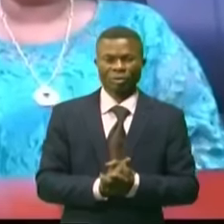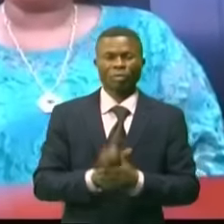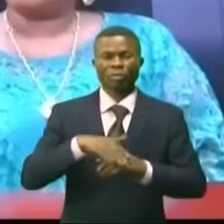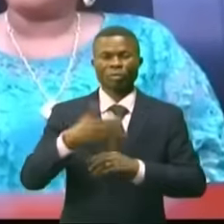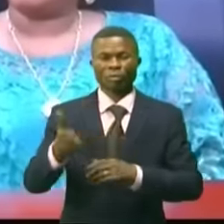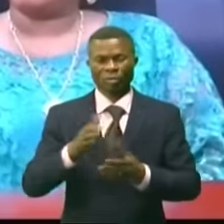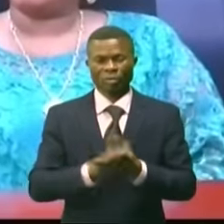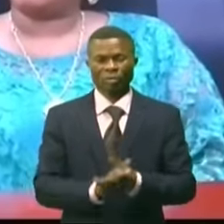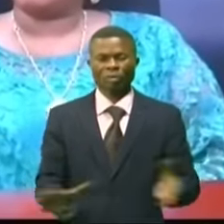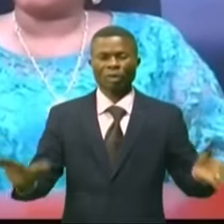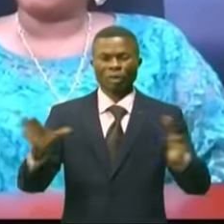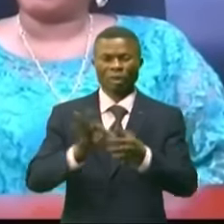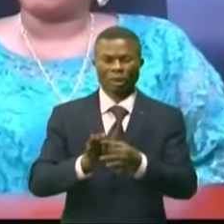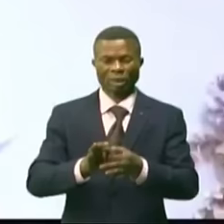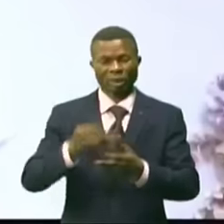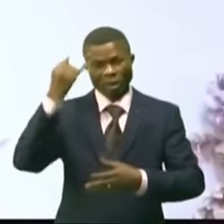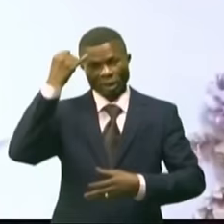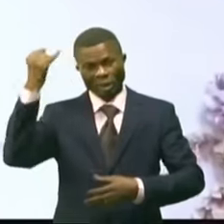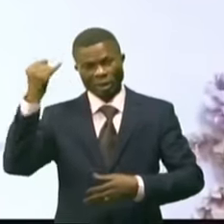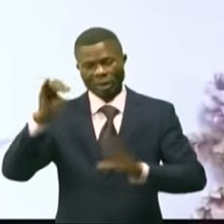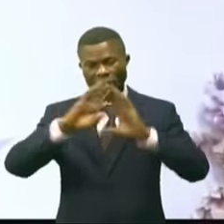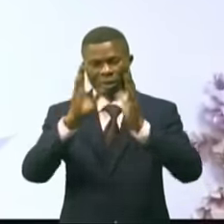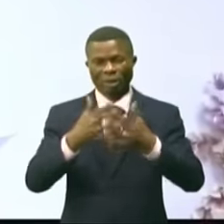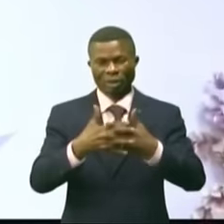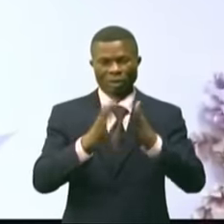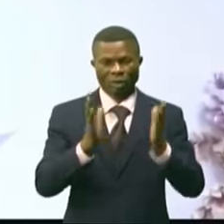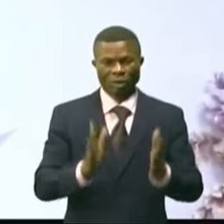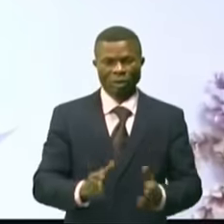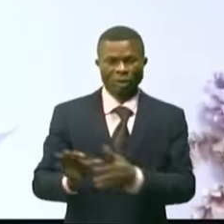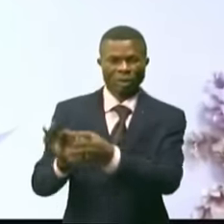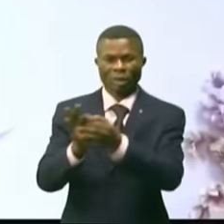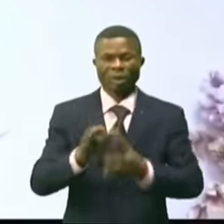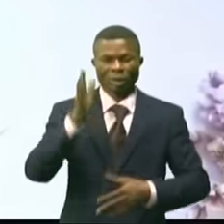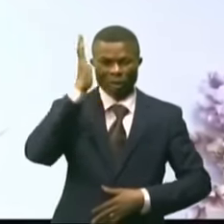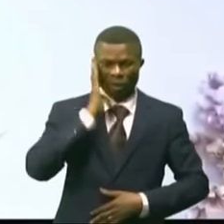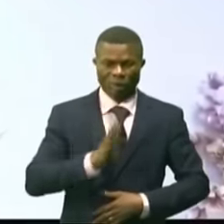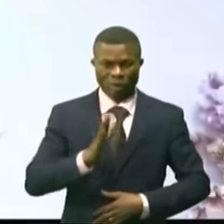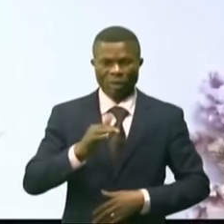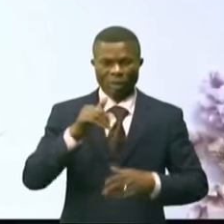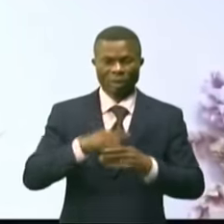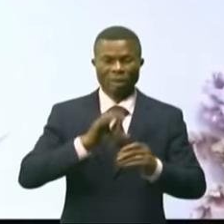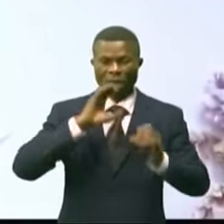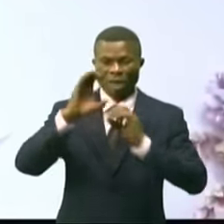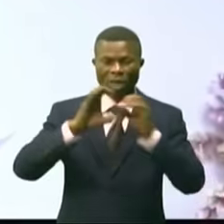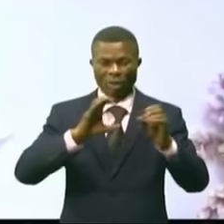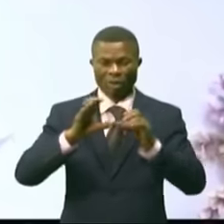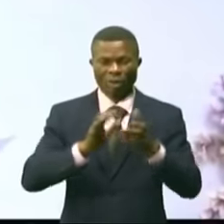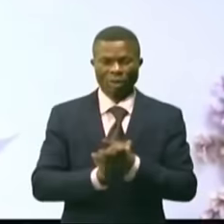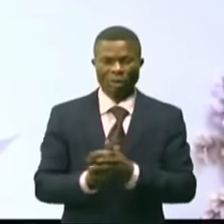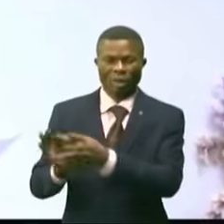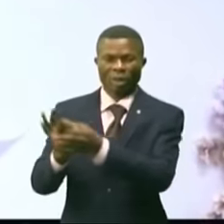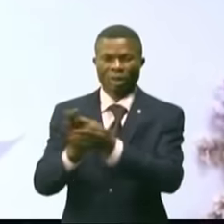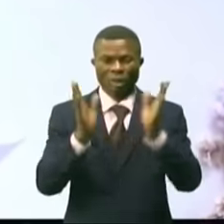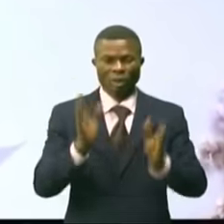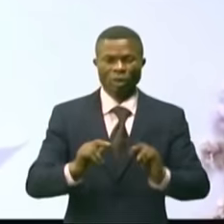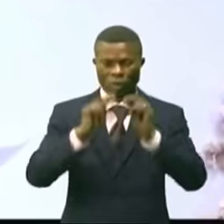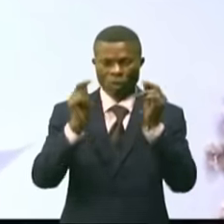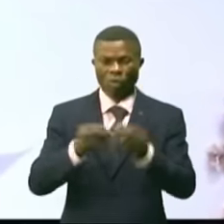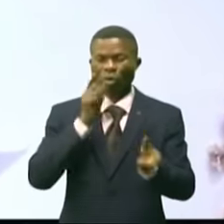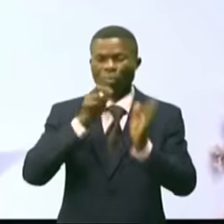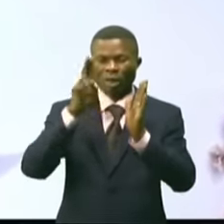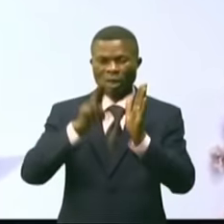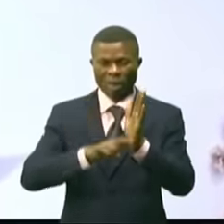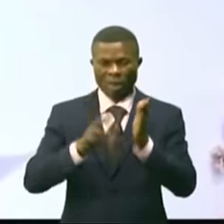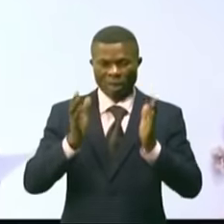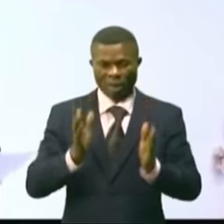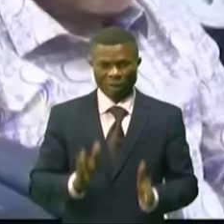l'harmonisation de VI avec leur partenaire de l'Union sacré dans sa communication le coordonnateur de la majorité parlementaire